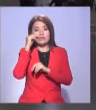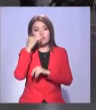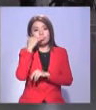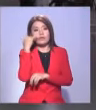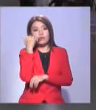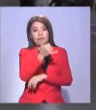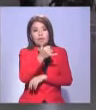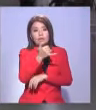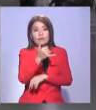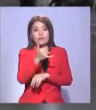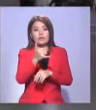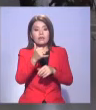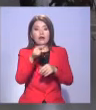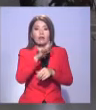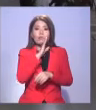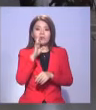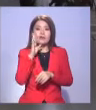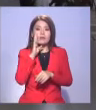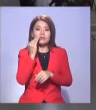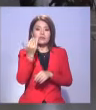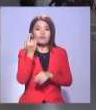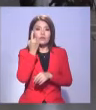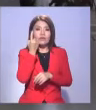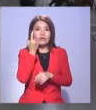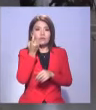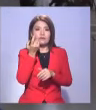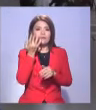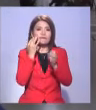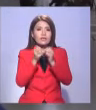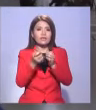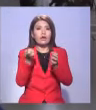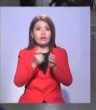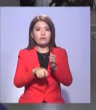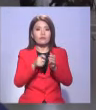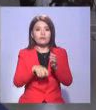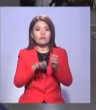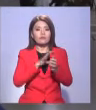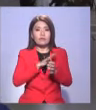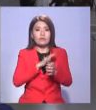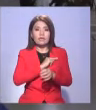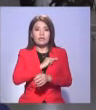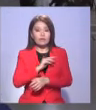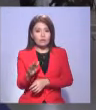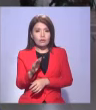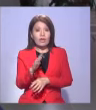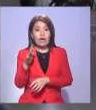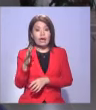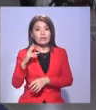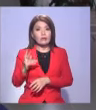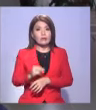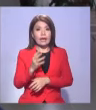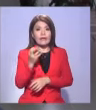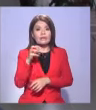сынып жетекшісі, мамасының телефоны вне зоне болған, енді байланыстан тыс жерде. Ал Айымның